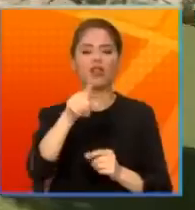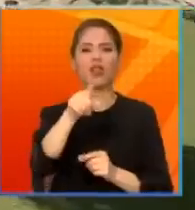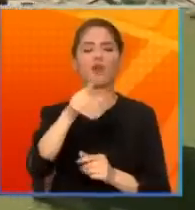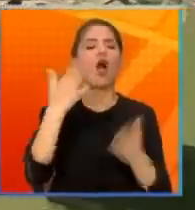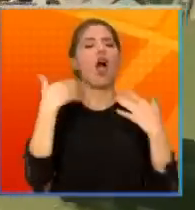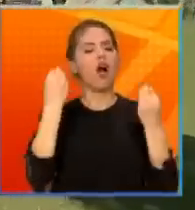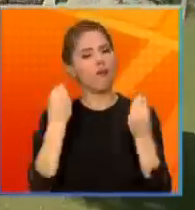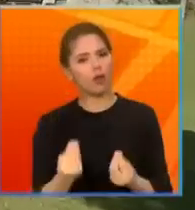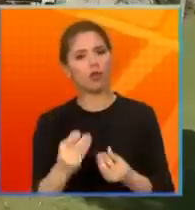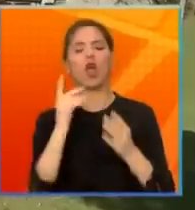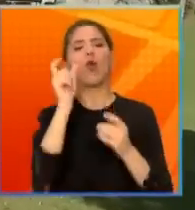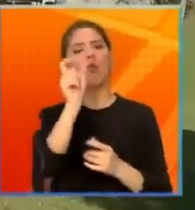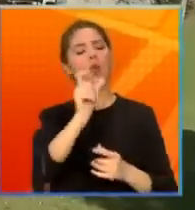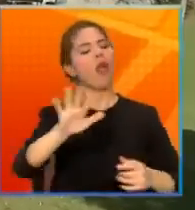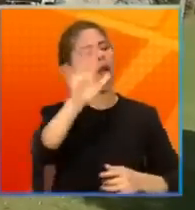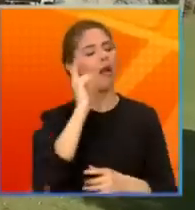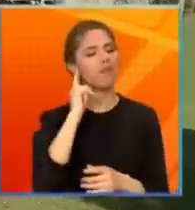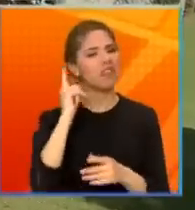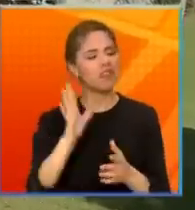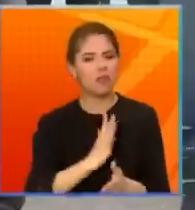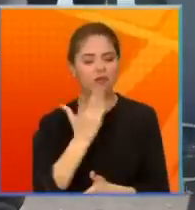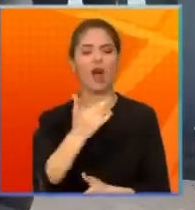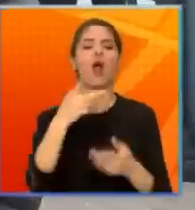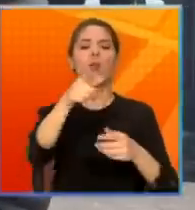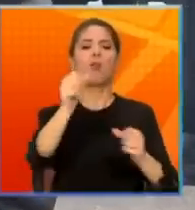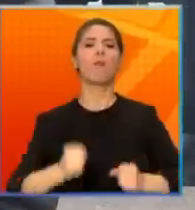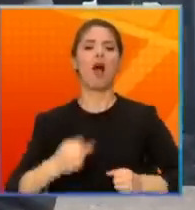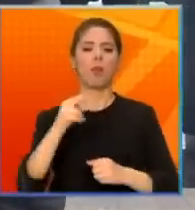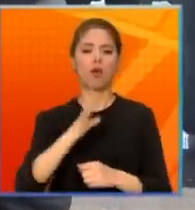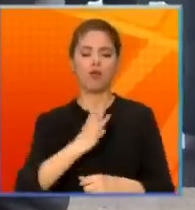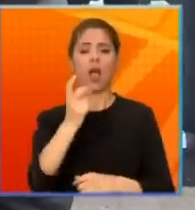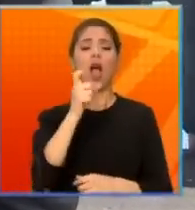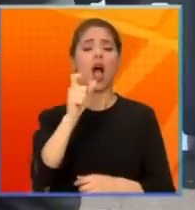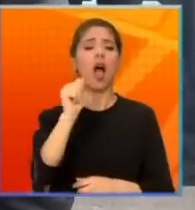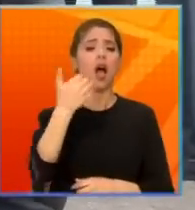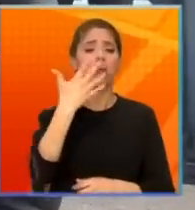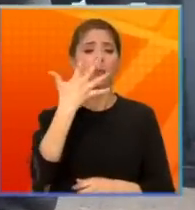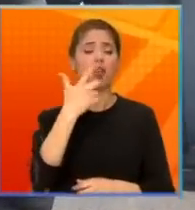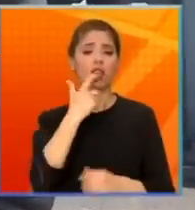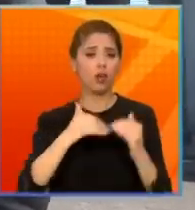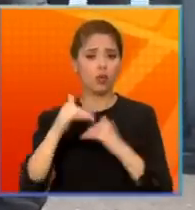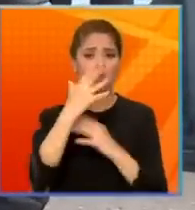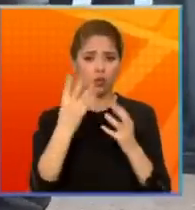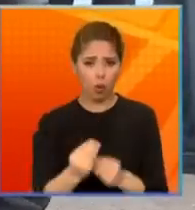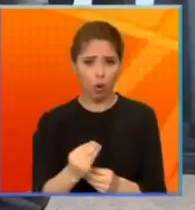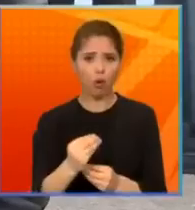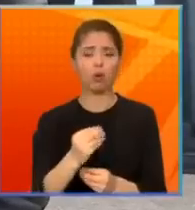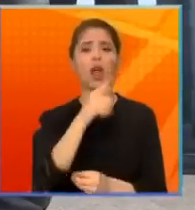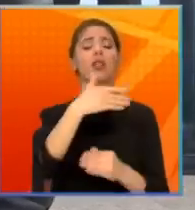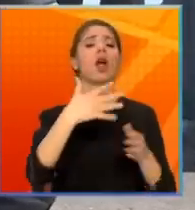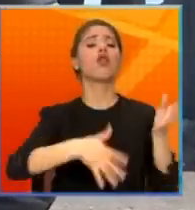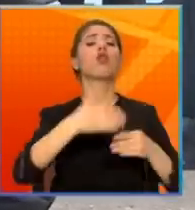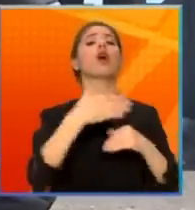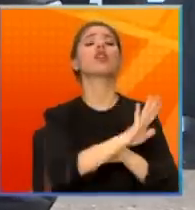güzel olmasına rağmen uyarılar dikkate alındı ve park boş kaldı. 65 yaş üstü onlar... Dışarı çıkma yasağı